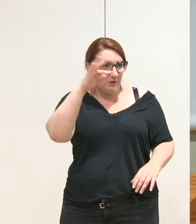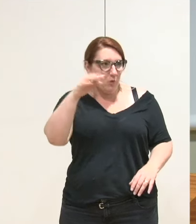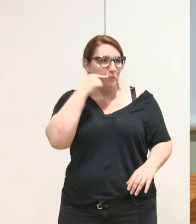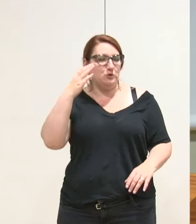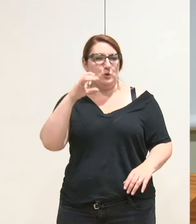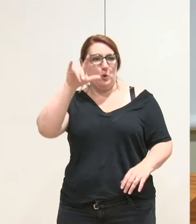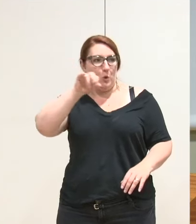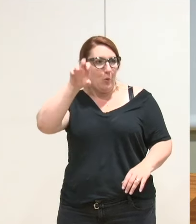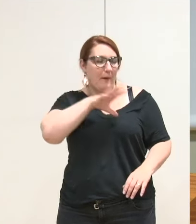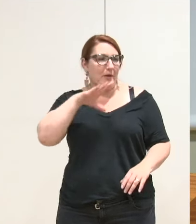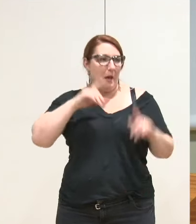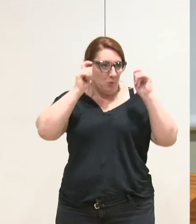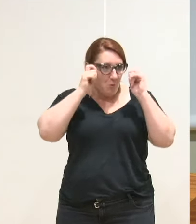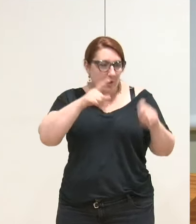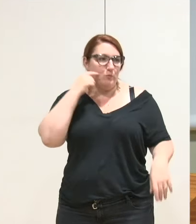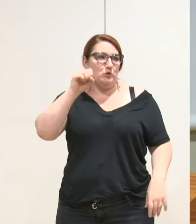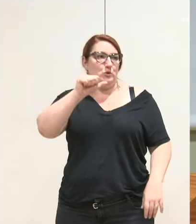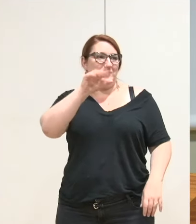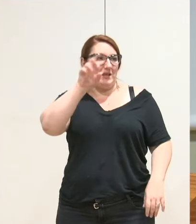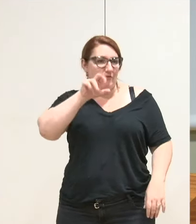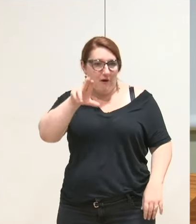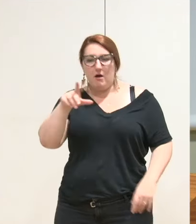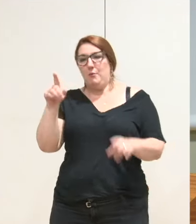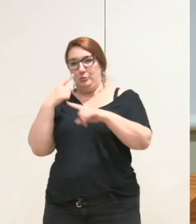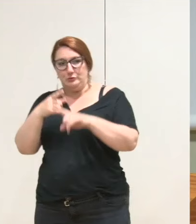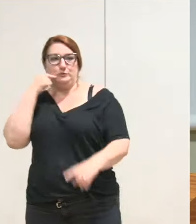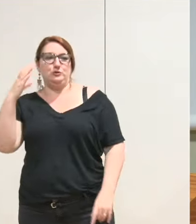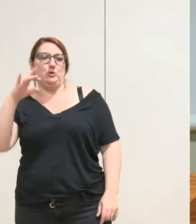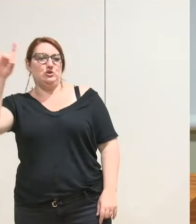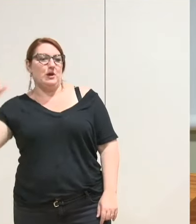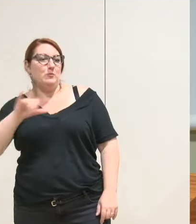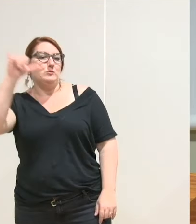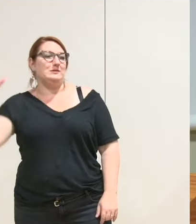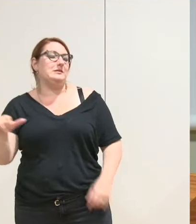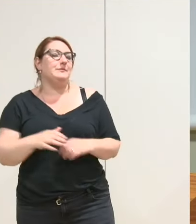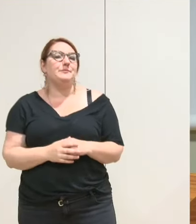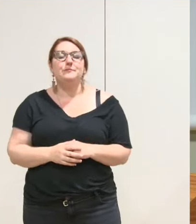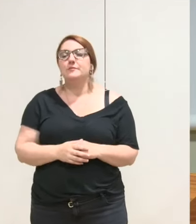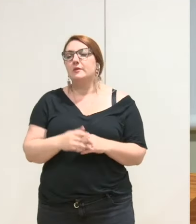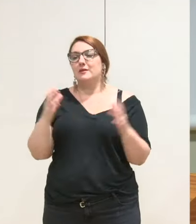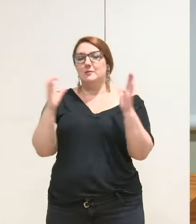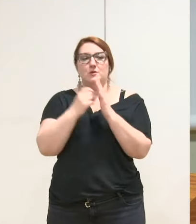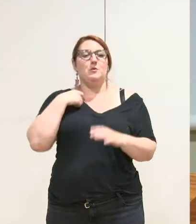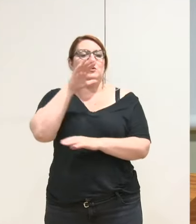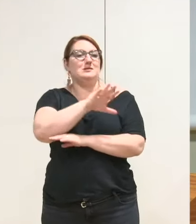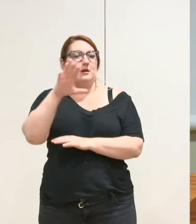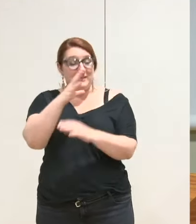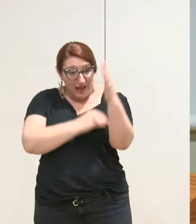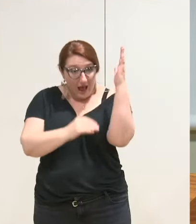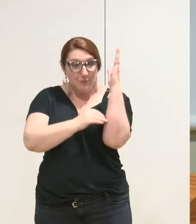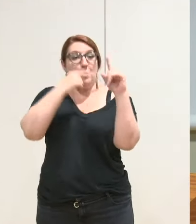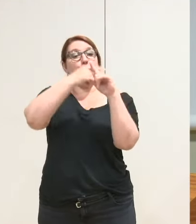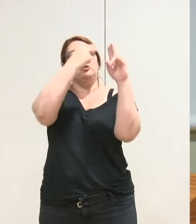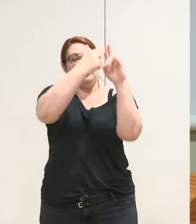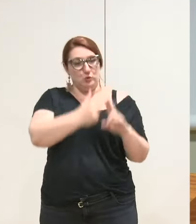mooine monsieur Safar et Monsieur Chami je mets la délibération numéro 55 avec l'amendement ainsi que les désignations